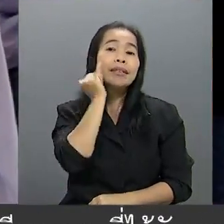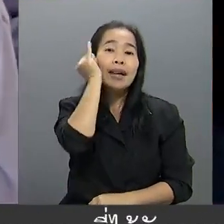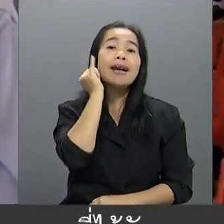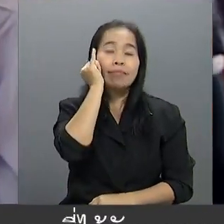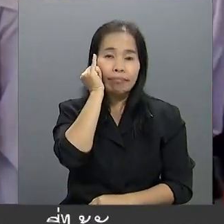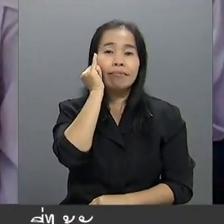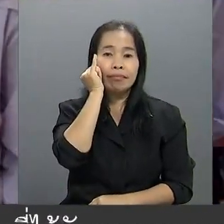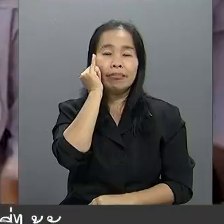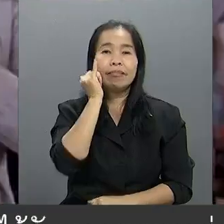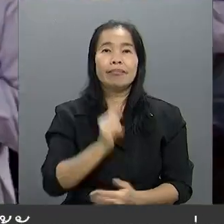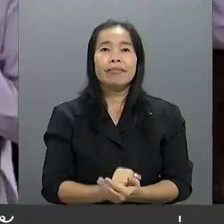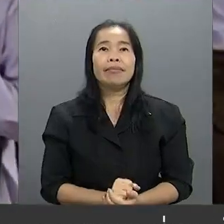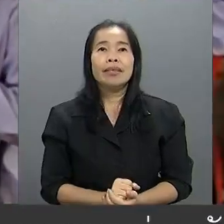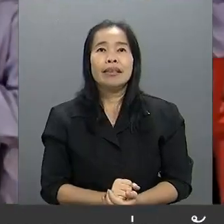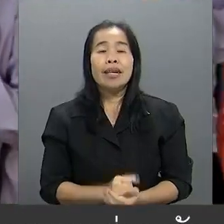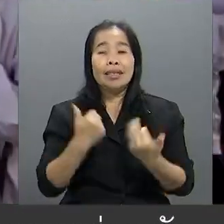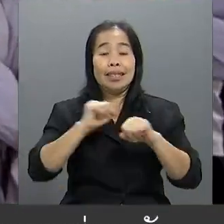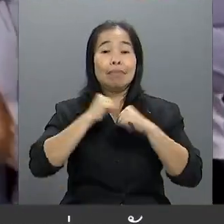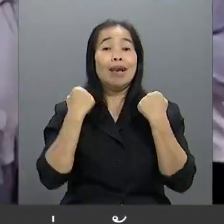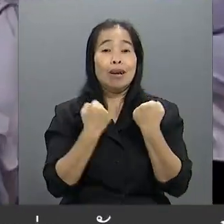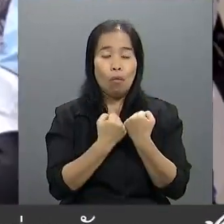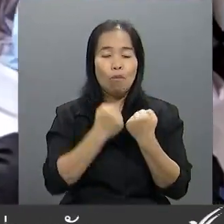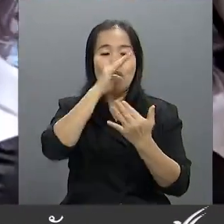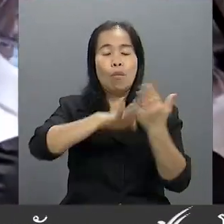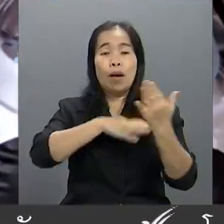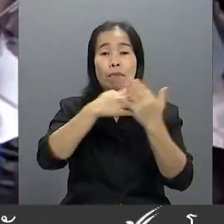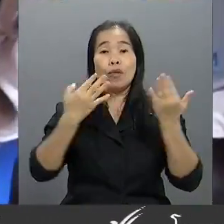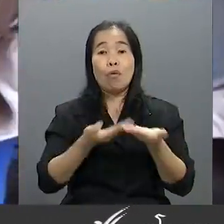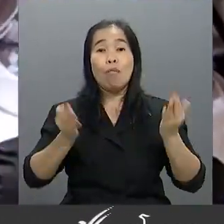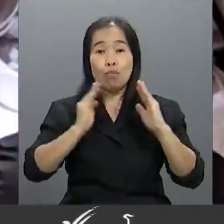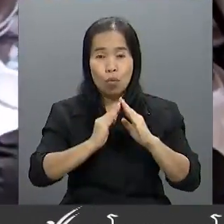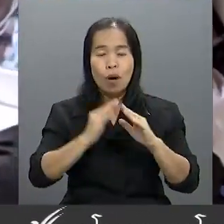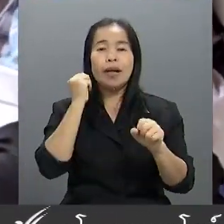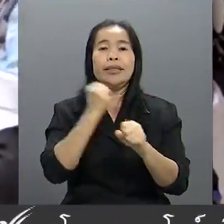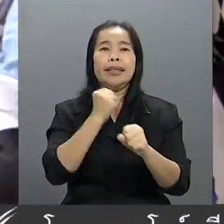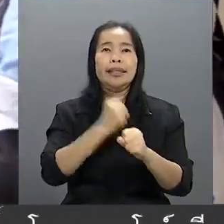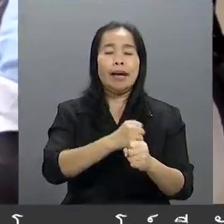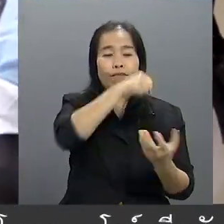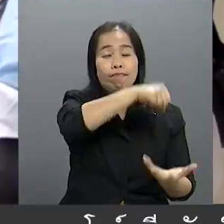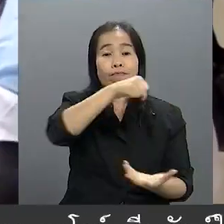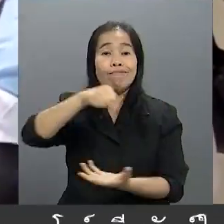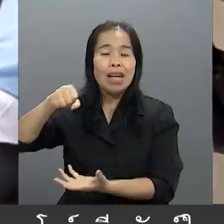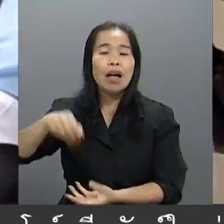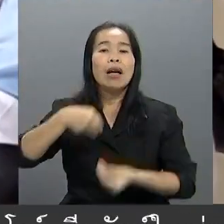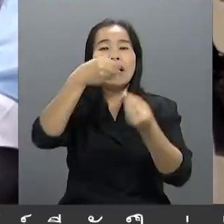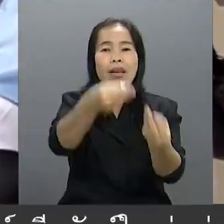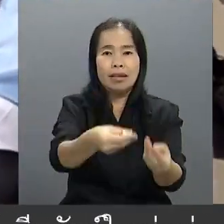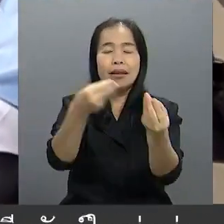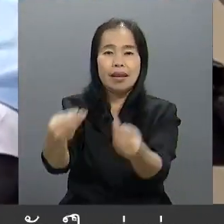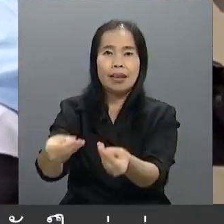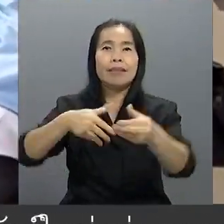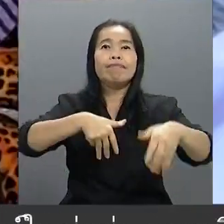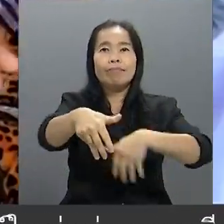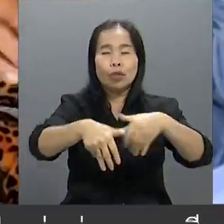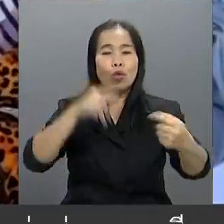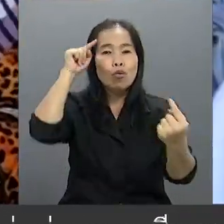ย่านะครับทางสมาคมวางแผนครอบครัวก็เลยนำชุดนี้นะครับเพื่อมามอบให้กับกลุ่มเป้าหมายที่